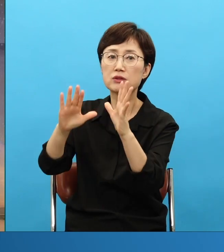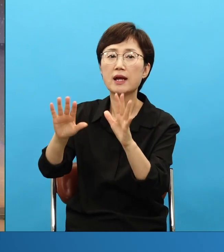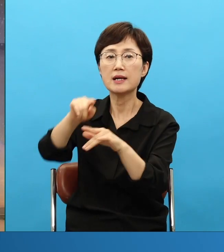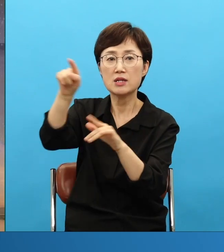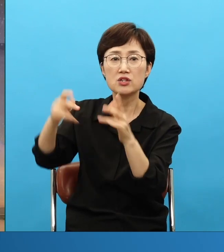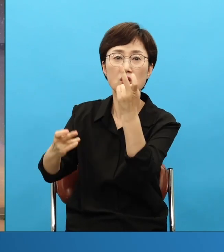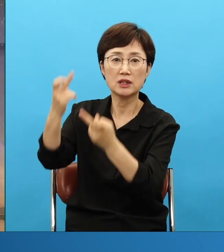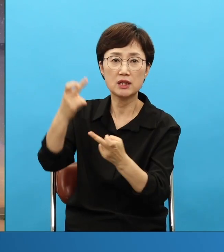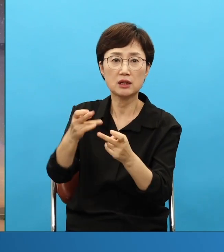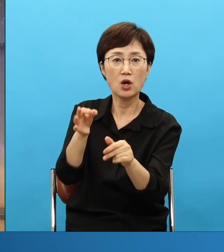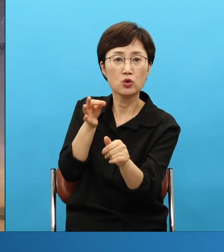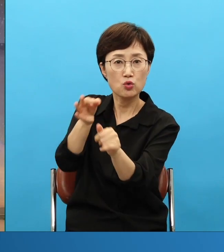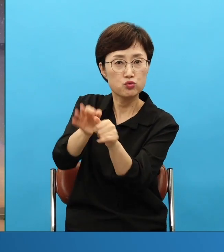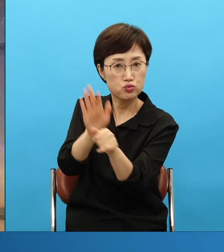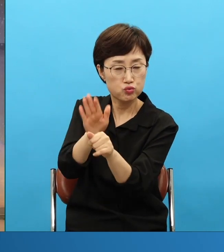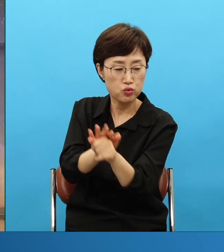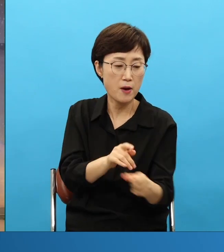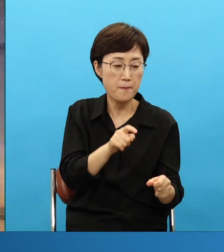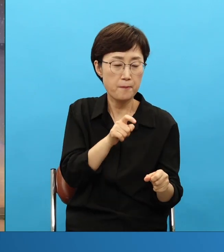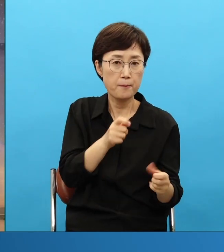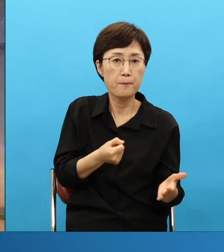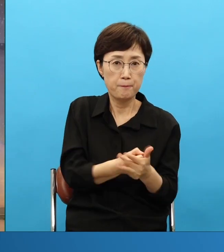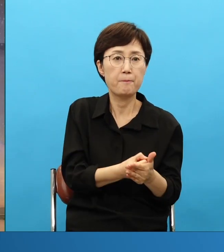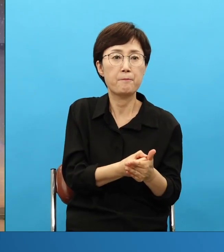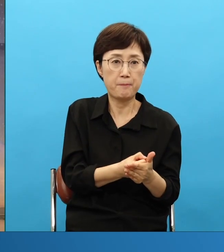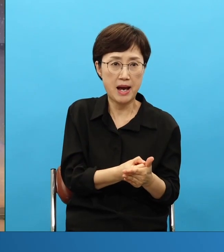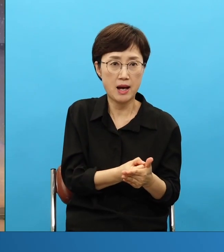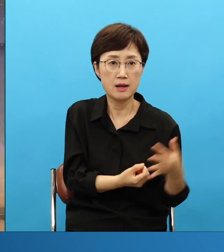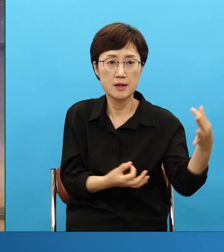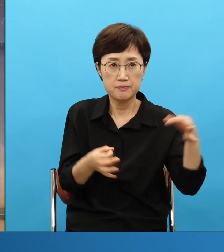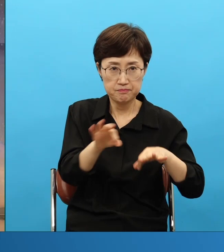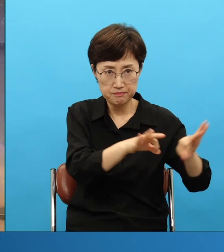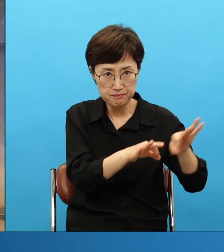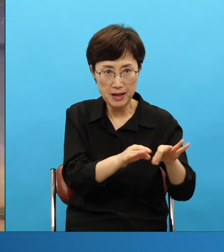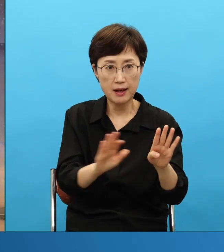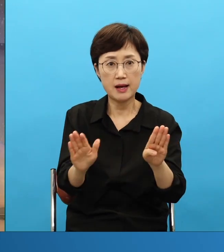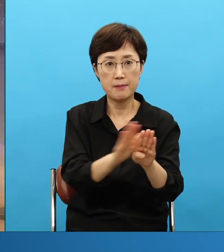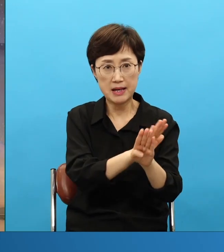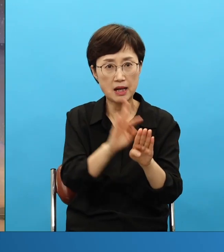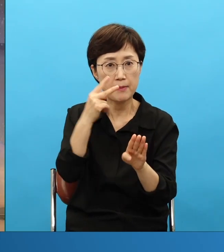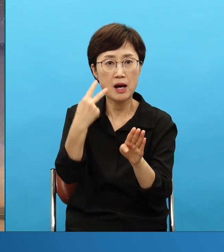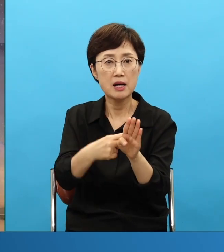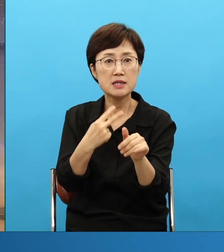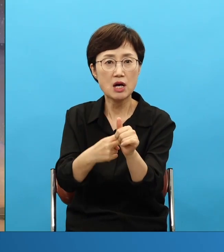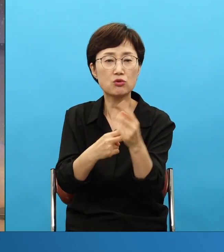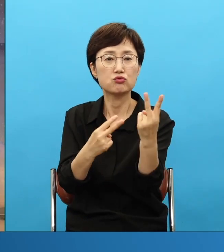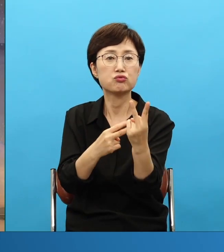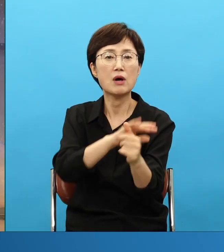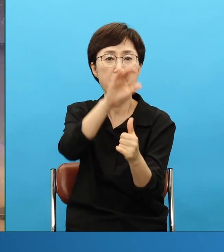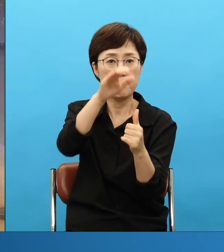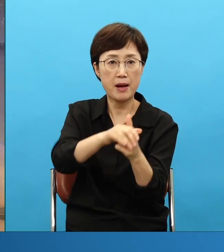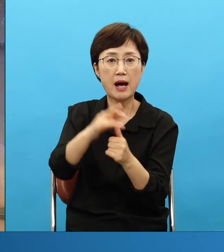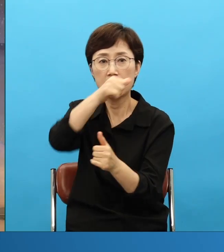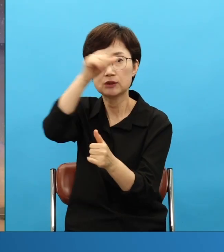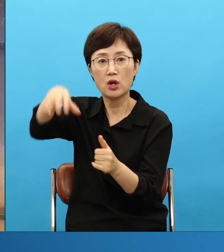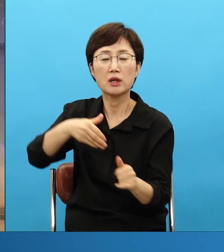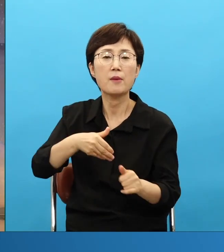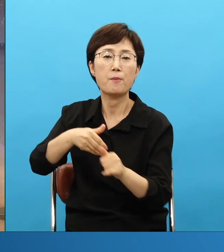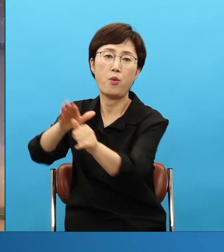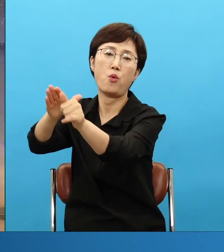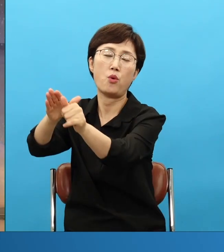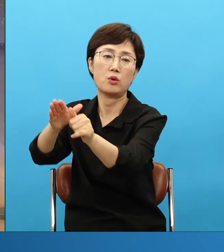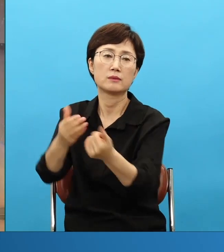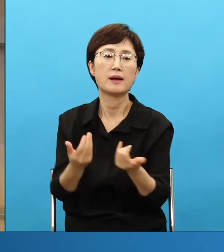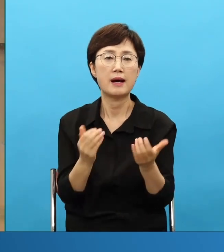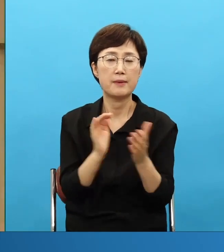유대에 사는 성도들에게 구조를 보내기를 작정하고 이를 시행하여 바나바와 사울의 손으로